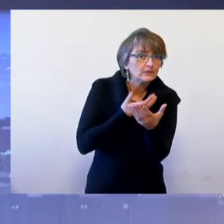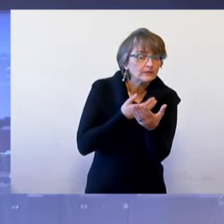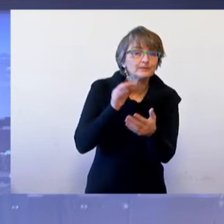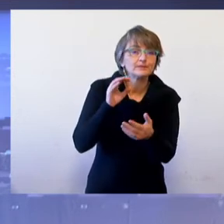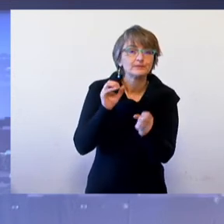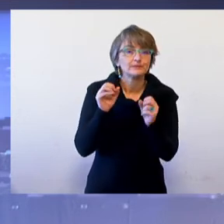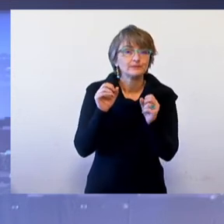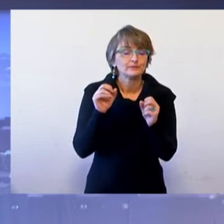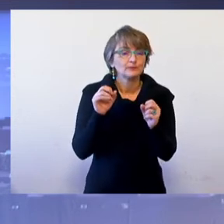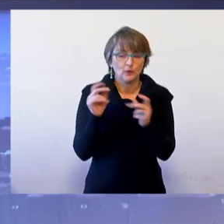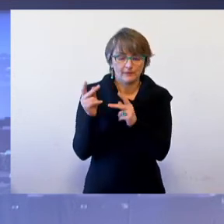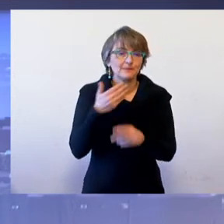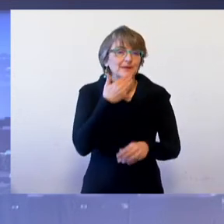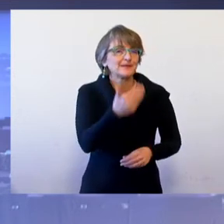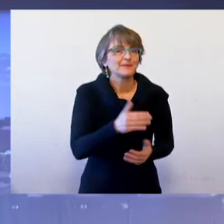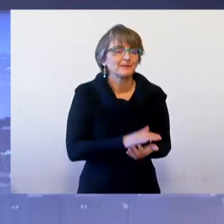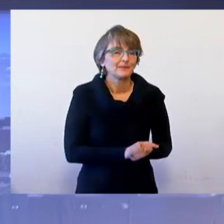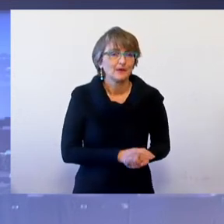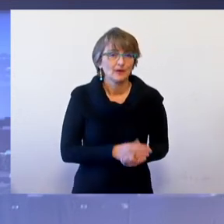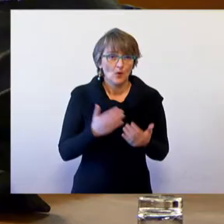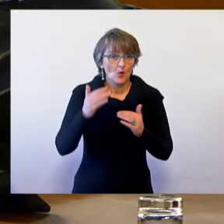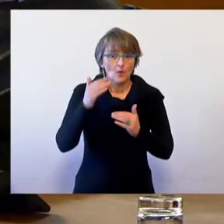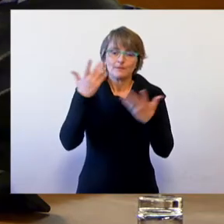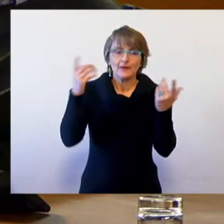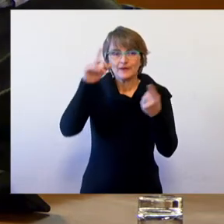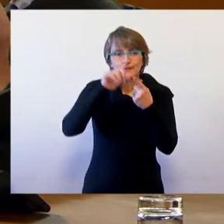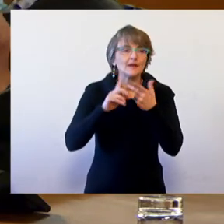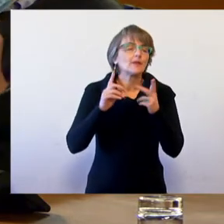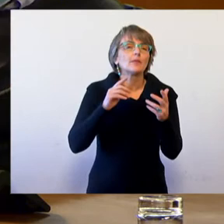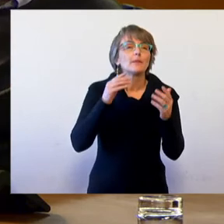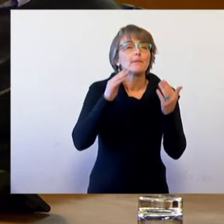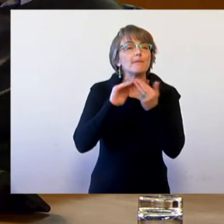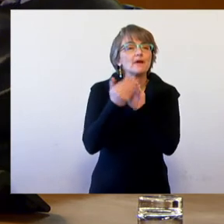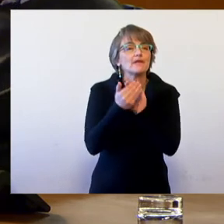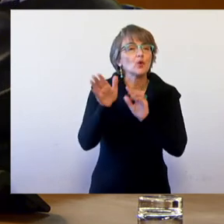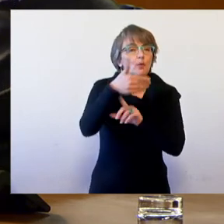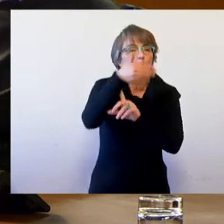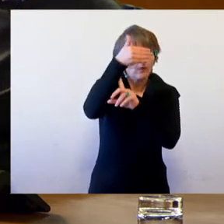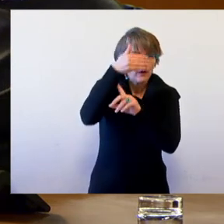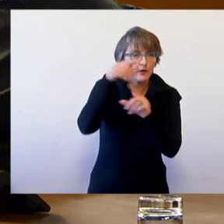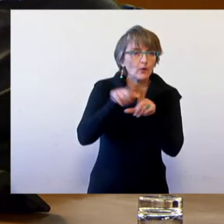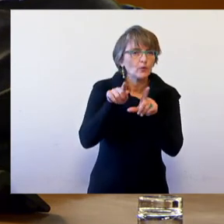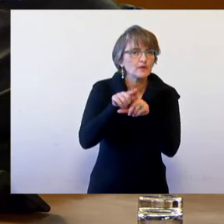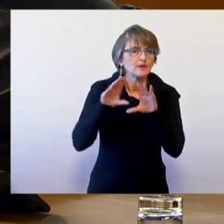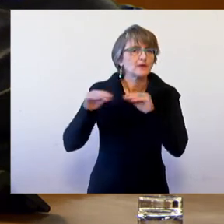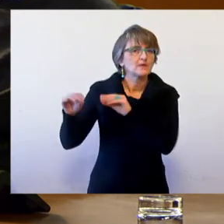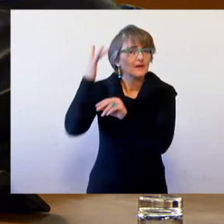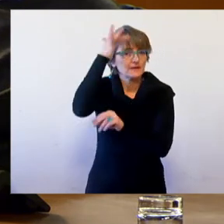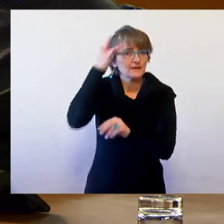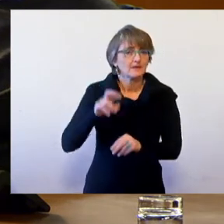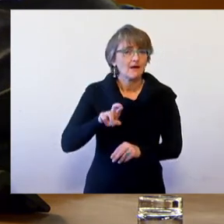Merci. Donc il s'agit de présenter la programmation 2022 du pavillon populaire et de l'espace Saravi.